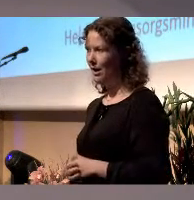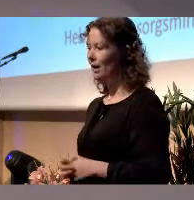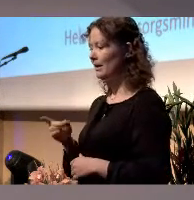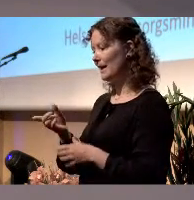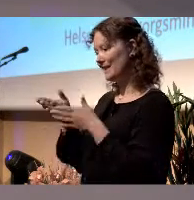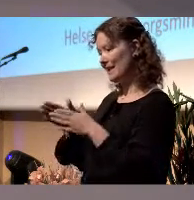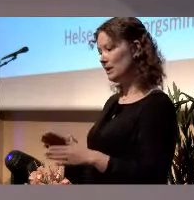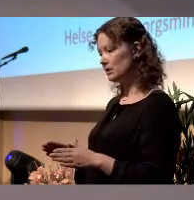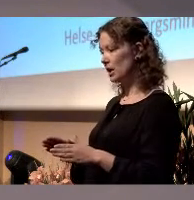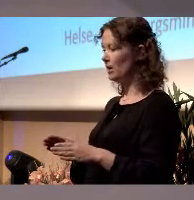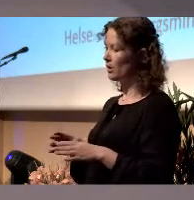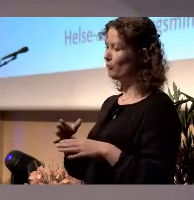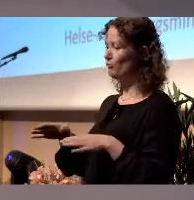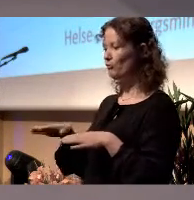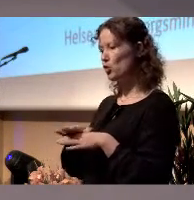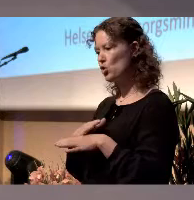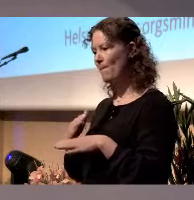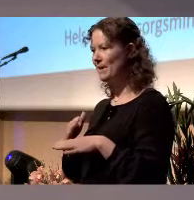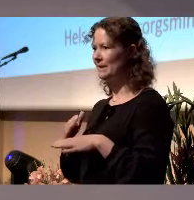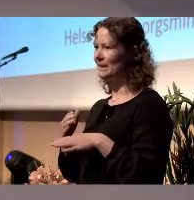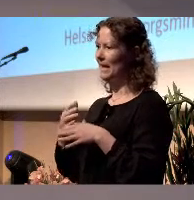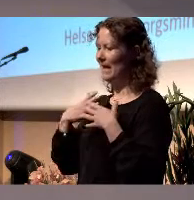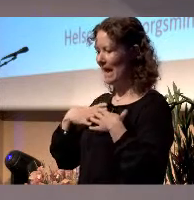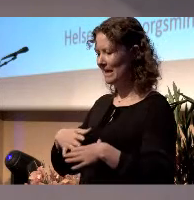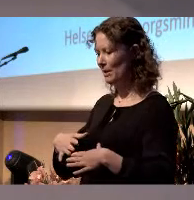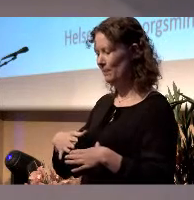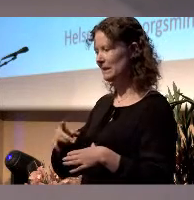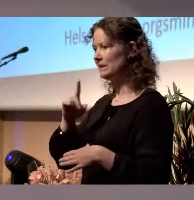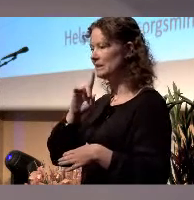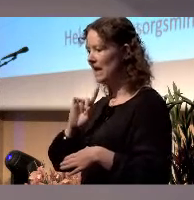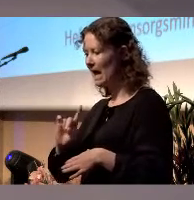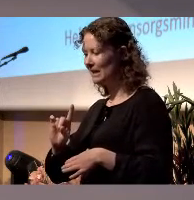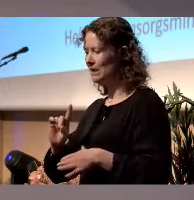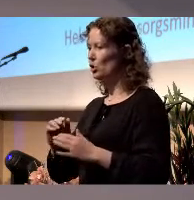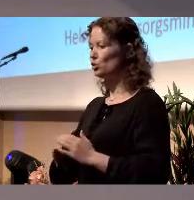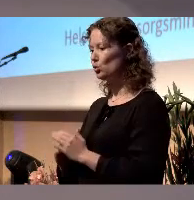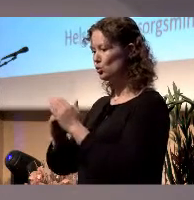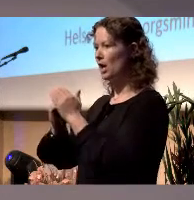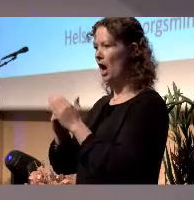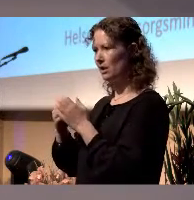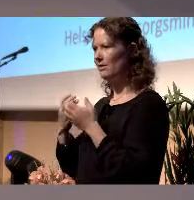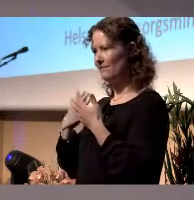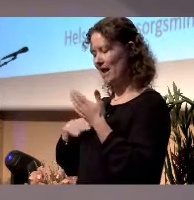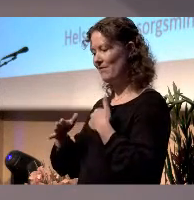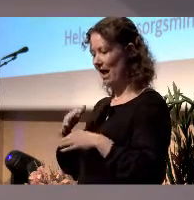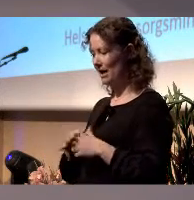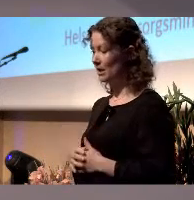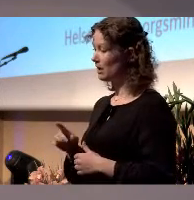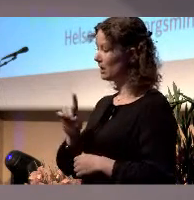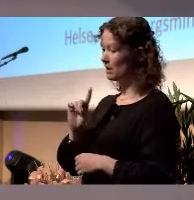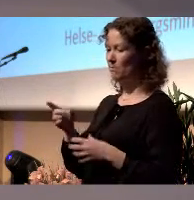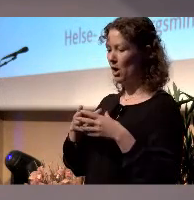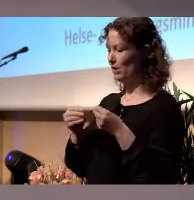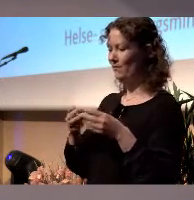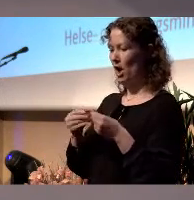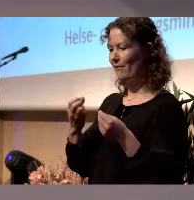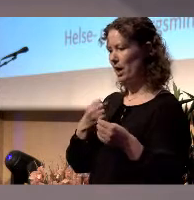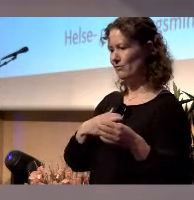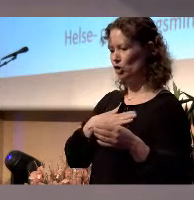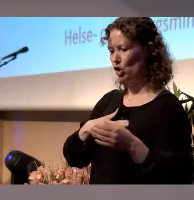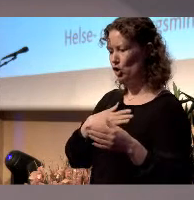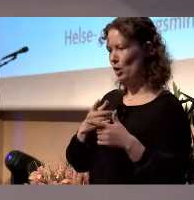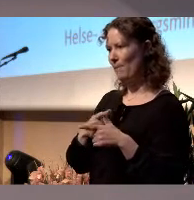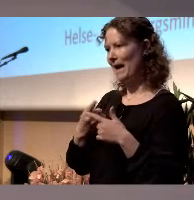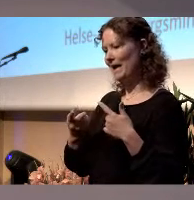tilstand av fullkommen, legemlig, sjelelig og sosial velvære, ikke bare fravær av sykdom